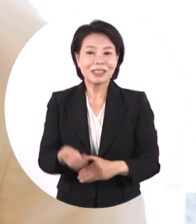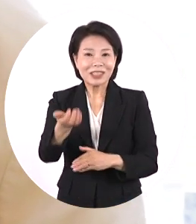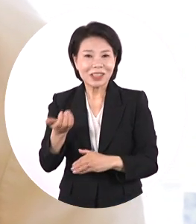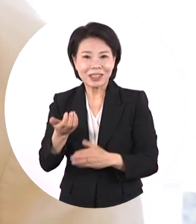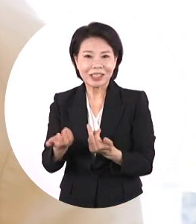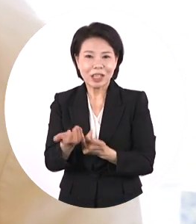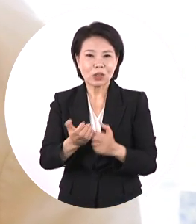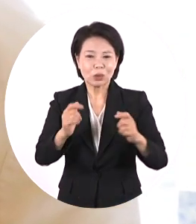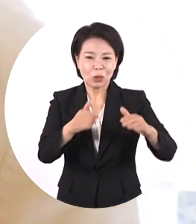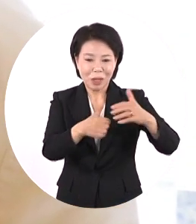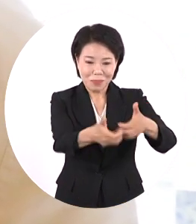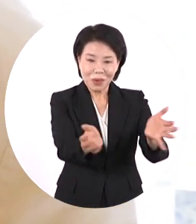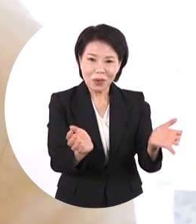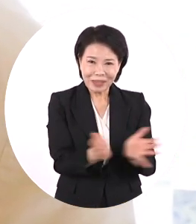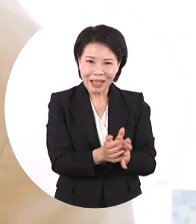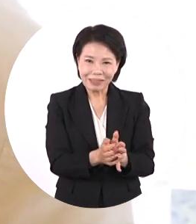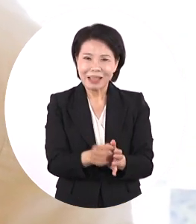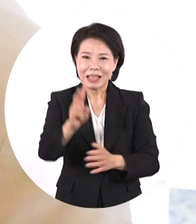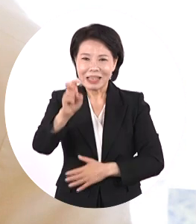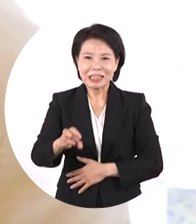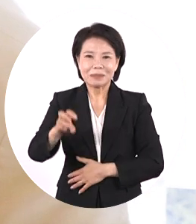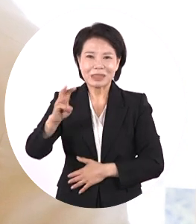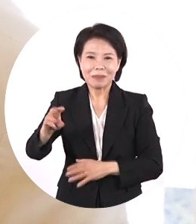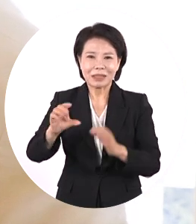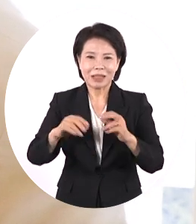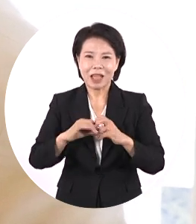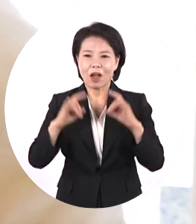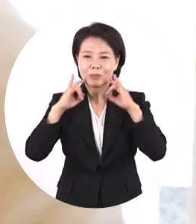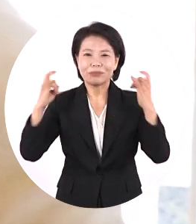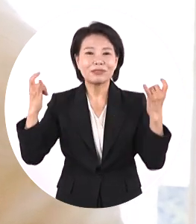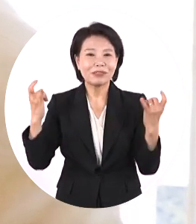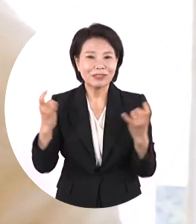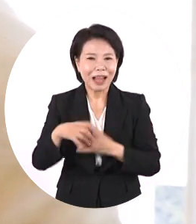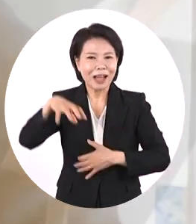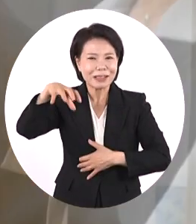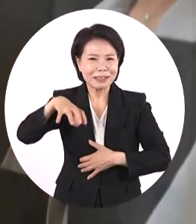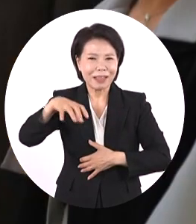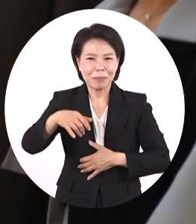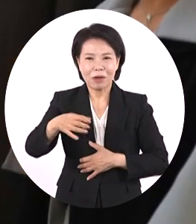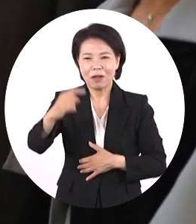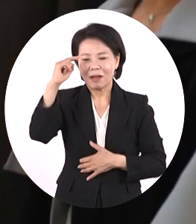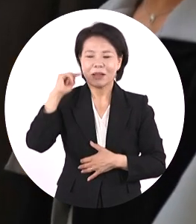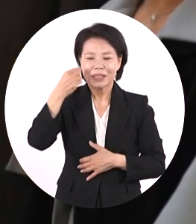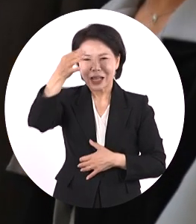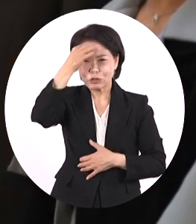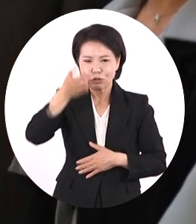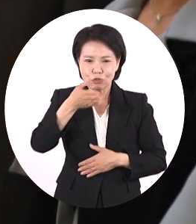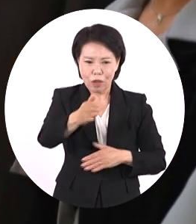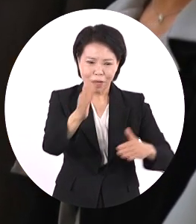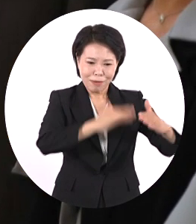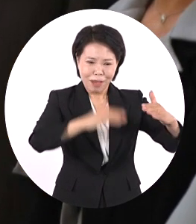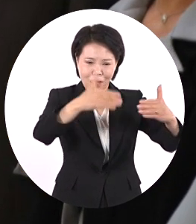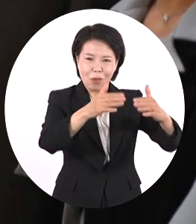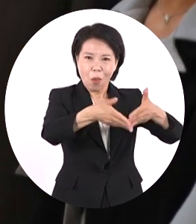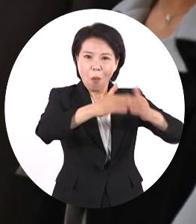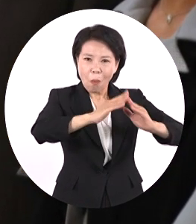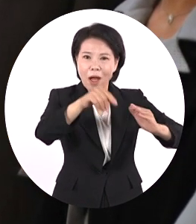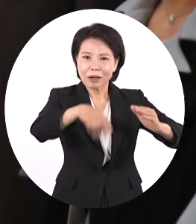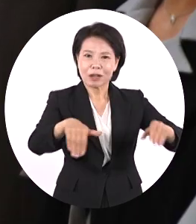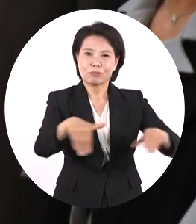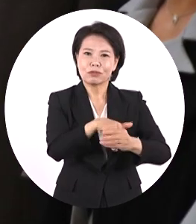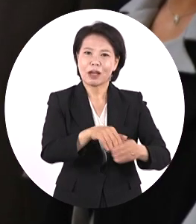이보다 앞서 제주도 대표단은 23일 프랑스 예술계 최고 권위기관인 프랑스